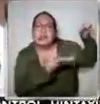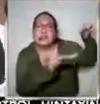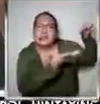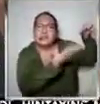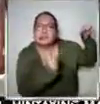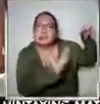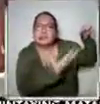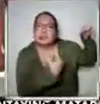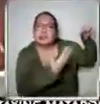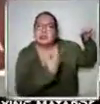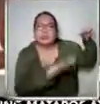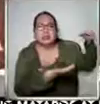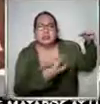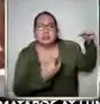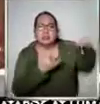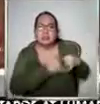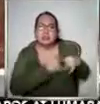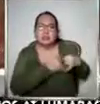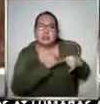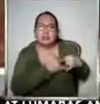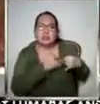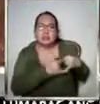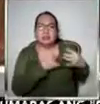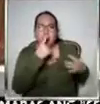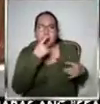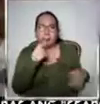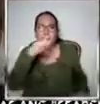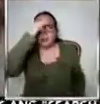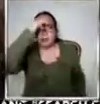yung AAK. Ano nga po ang dapat nating